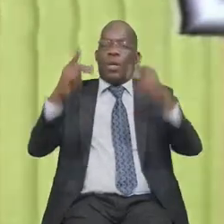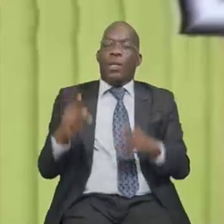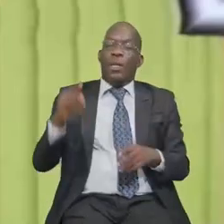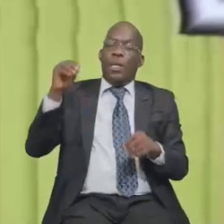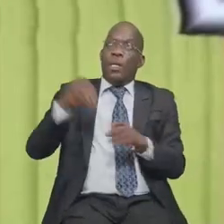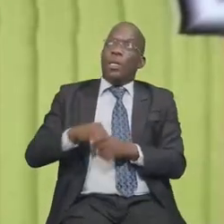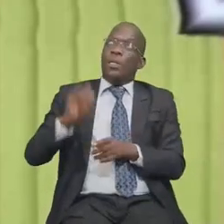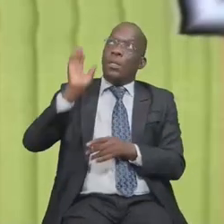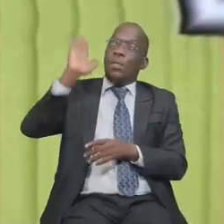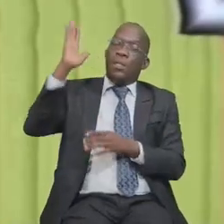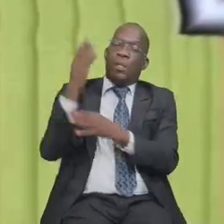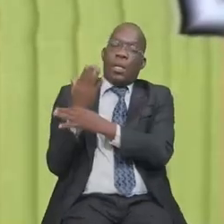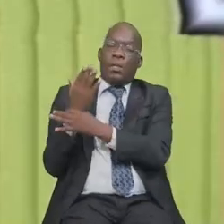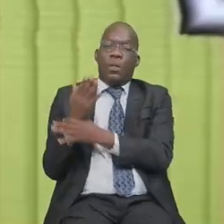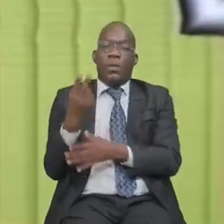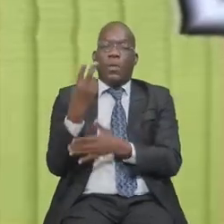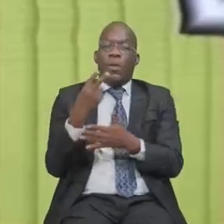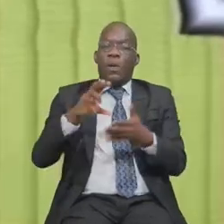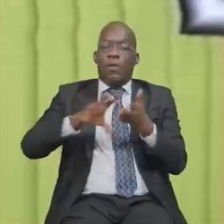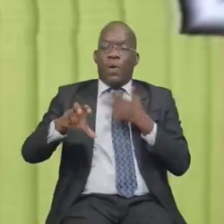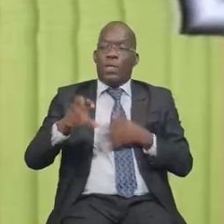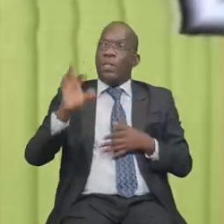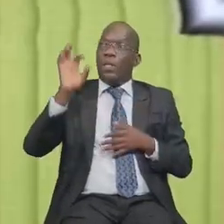Verset 9 parle de sa mort.